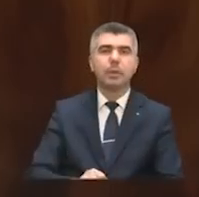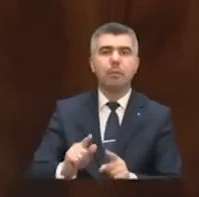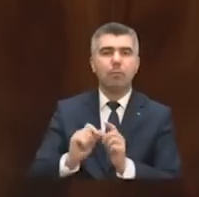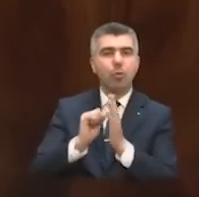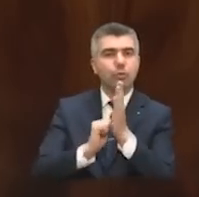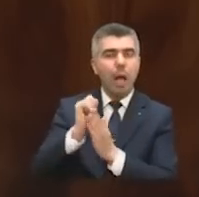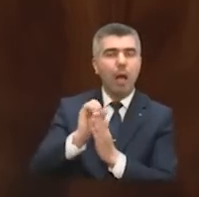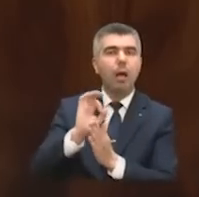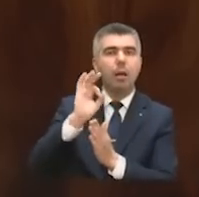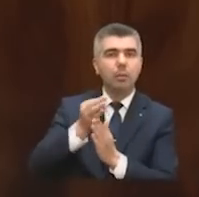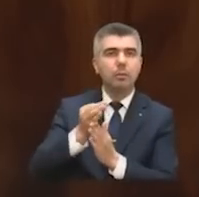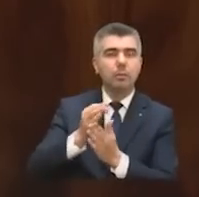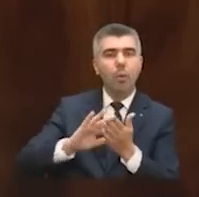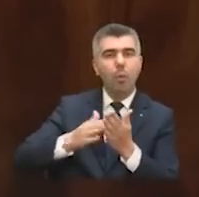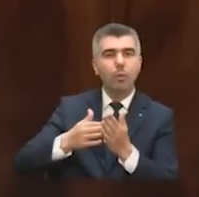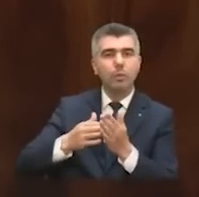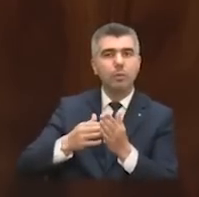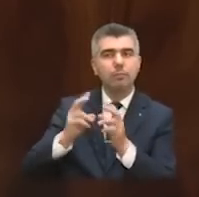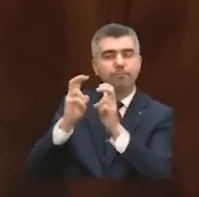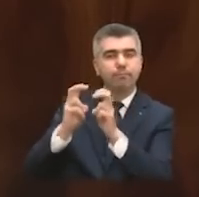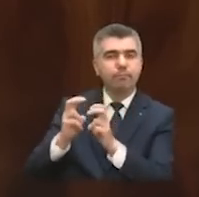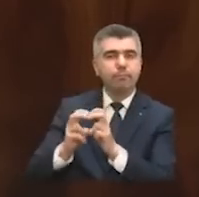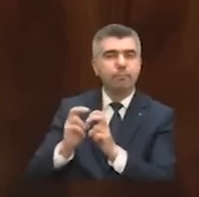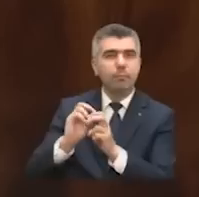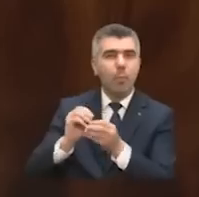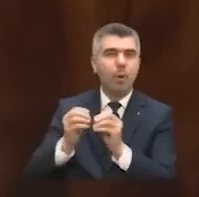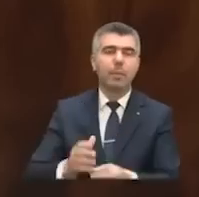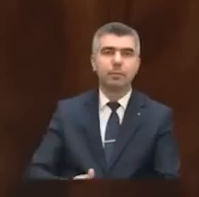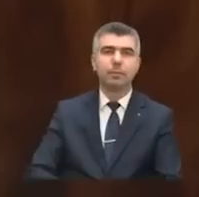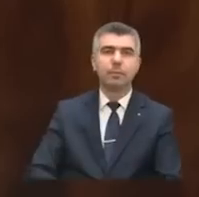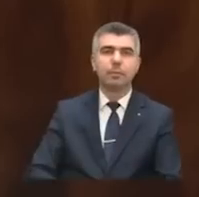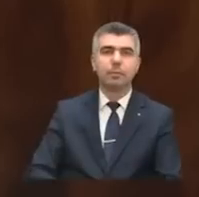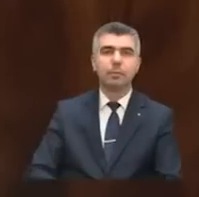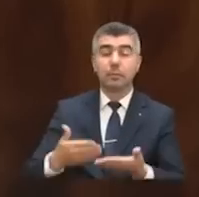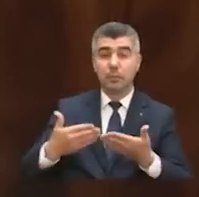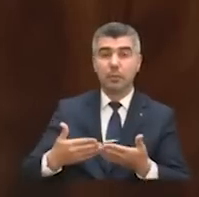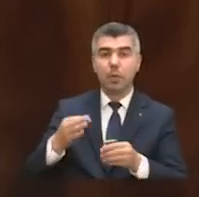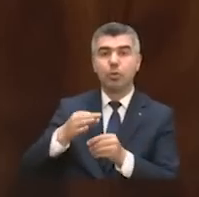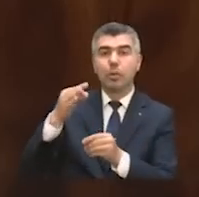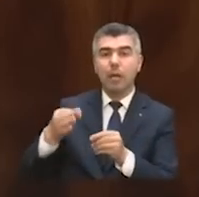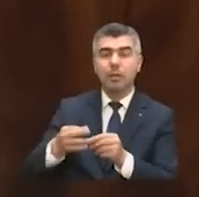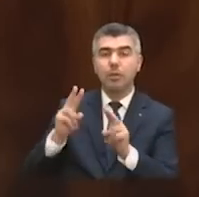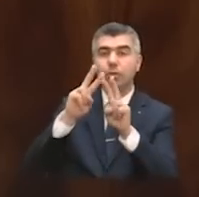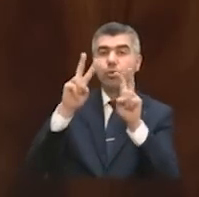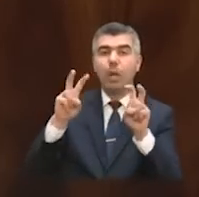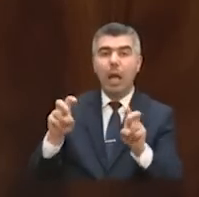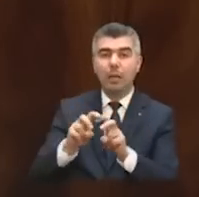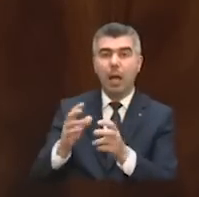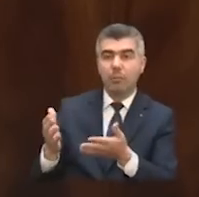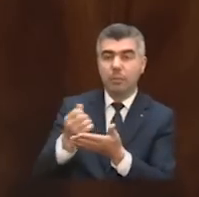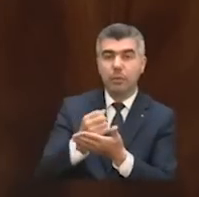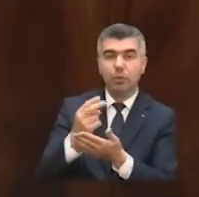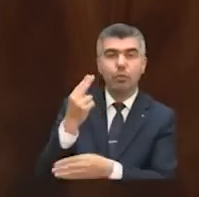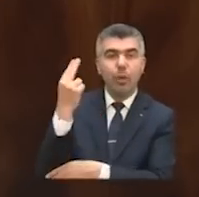متفوق في ظل كل هذه النواقص؟ احنا نريد انتاج شواهد جامعيه